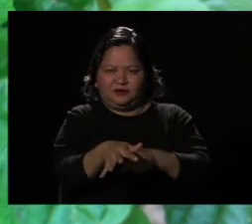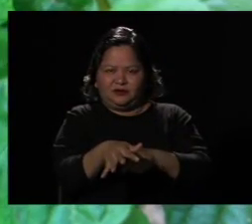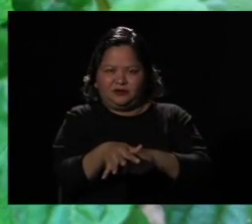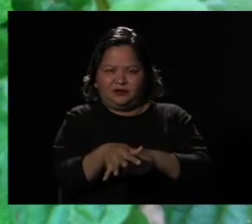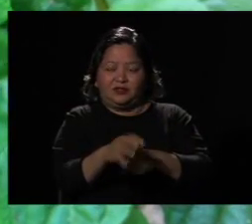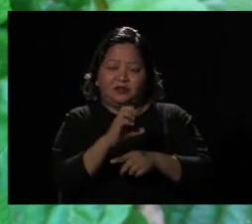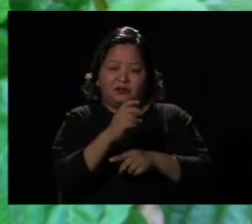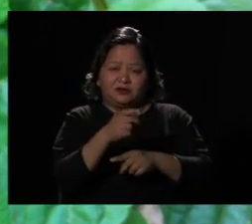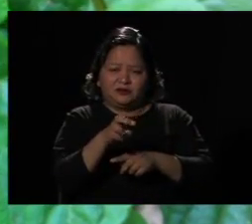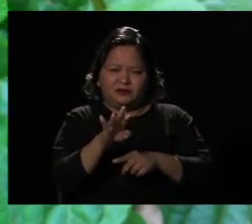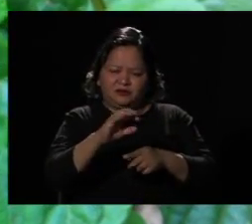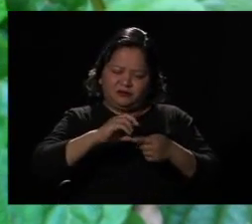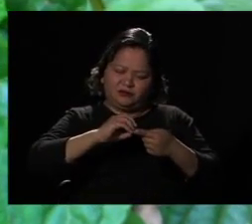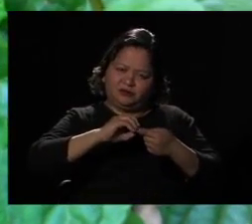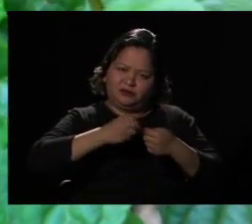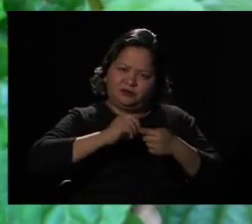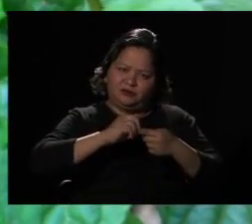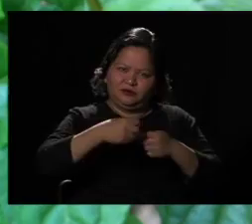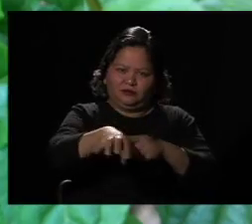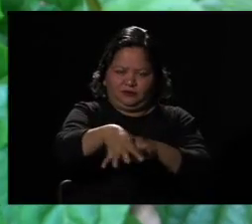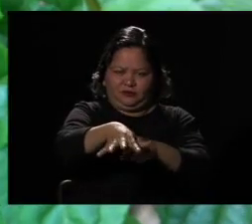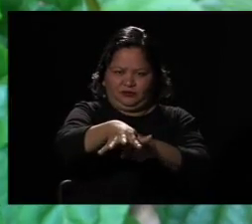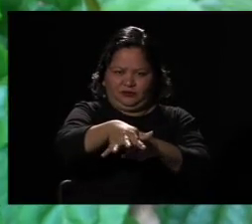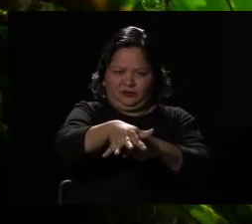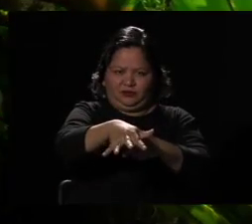5 na hagun tumatis taka.